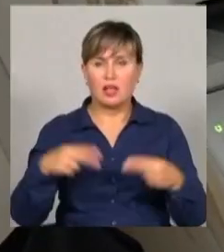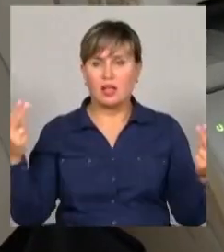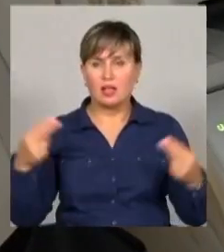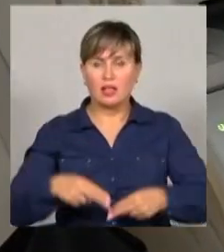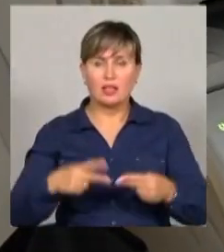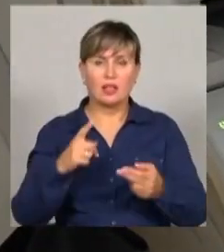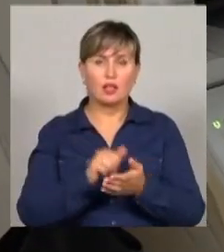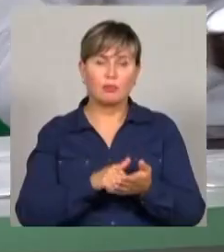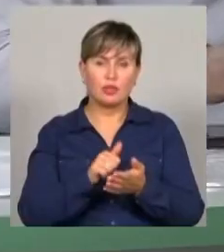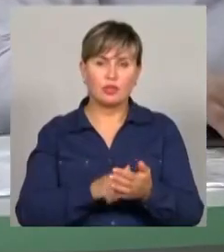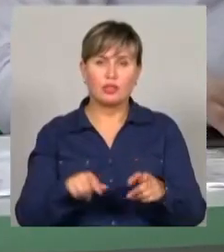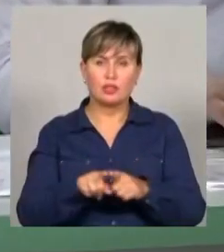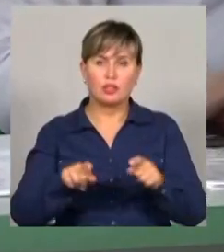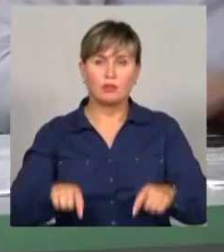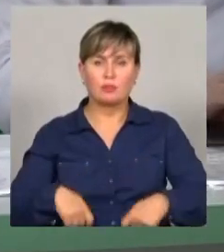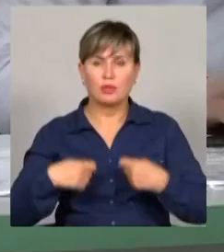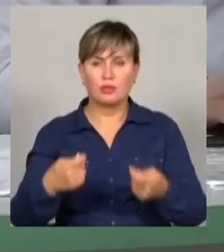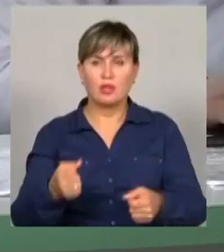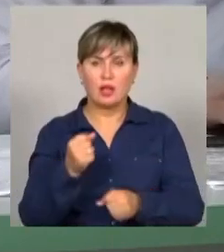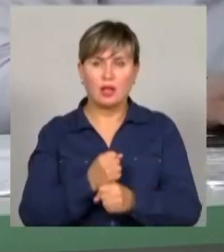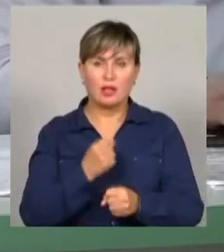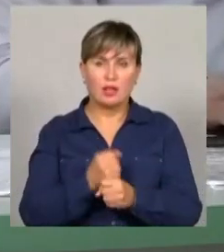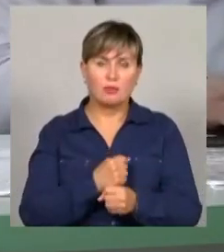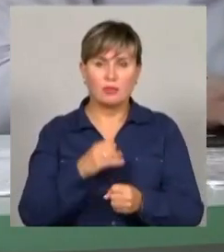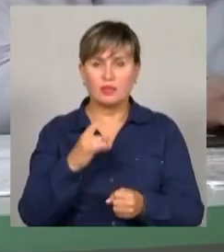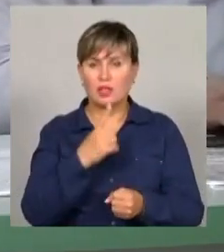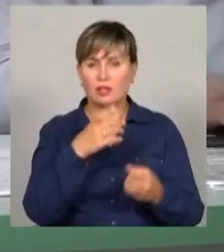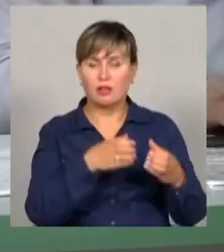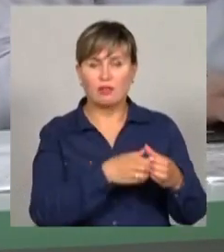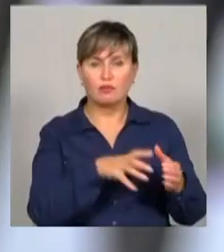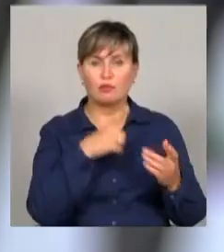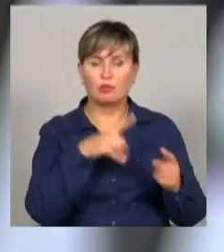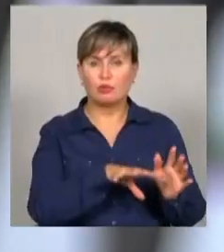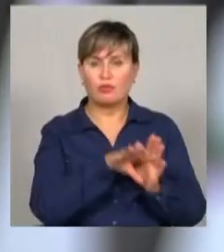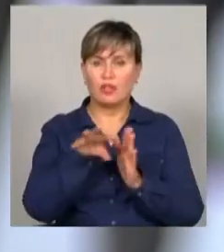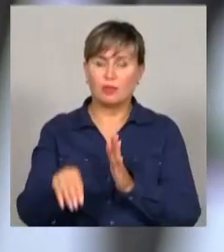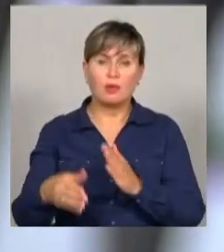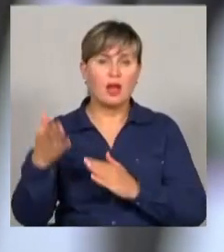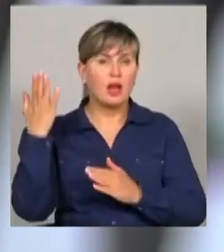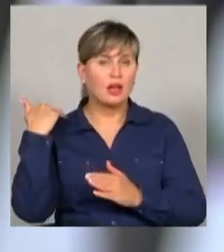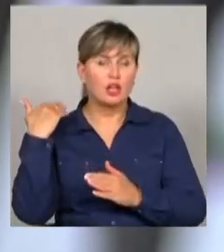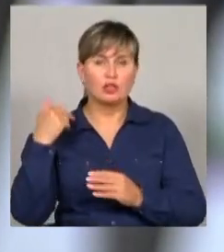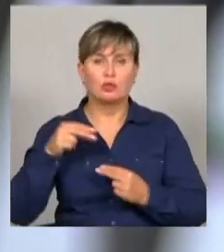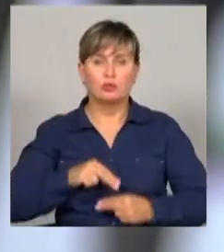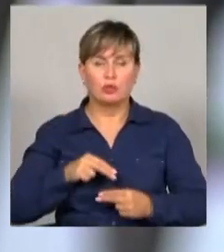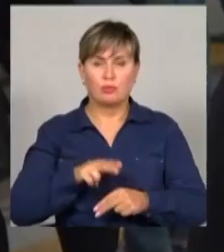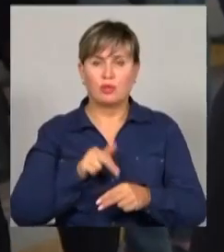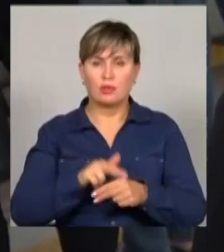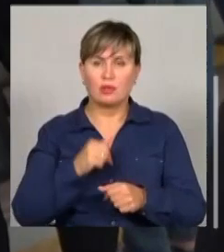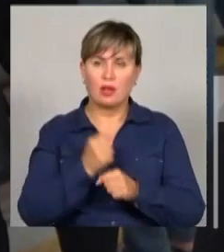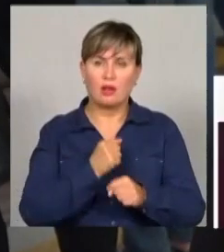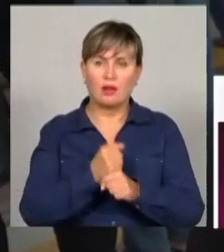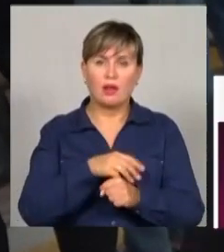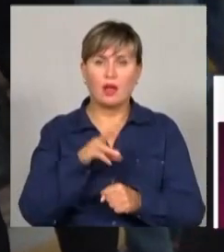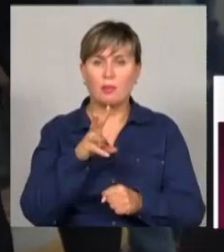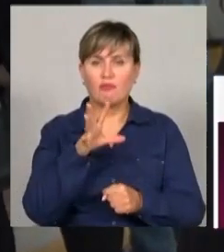из причин также называют передачу полномочий обработки данных из одного ведомства в другое. Раньше трудовых мигрантов обработку осуществлял орган